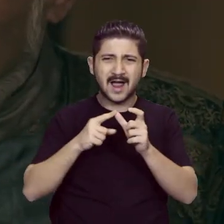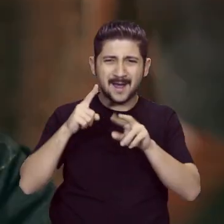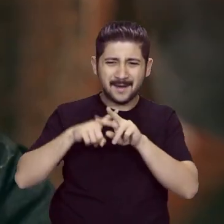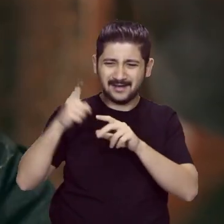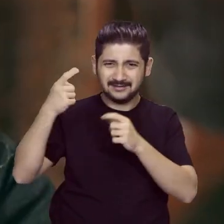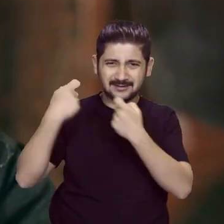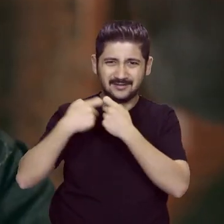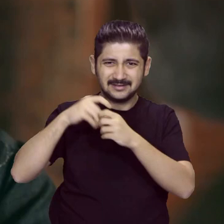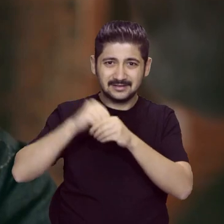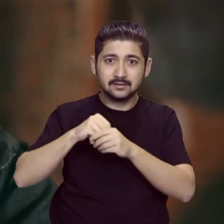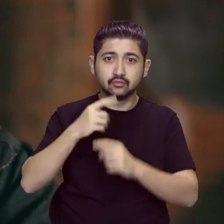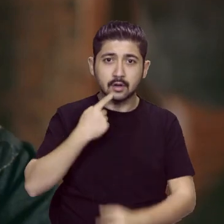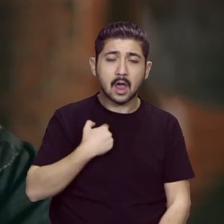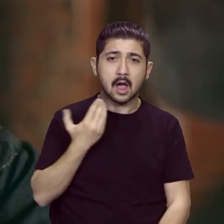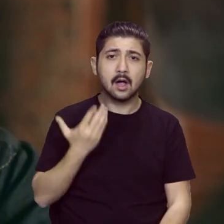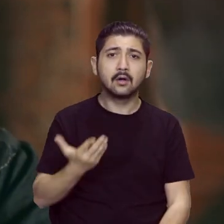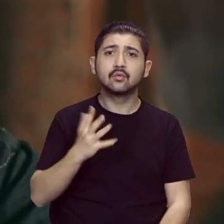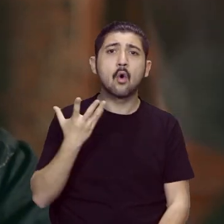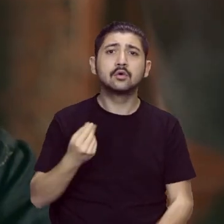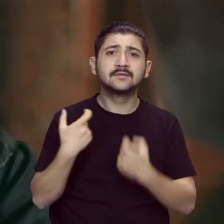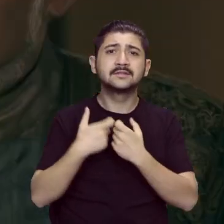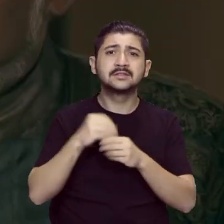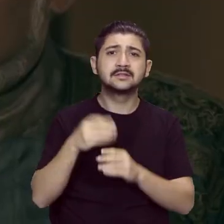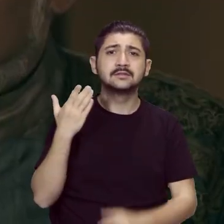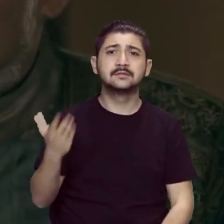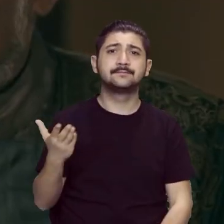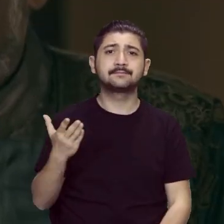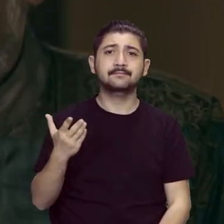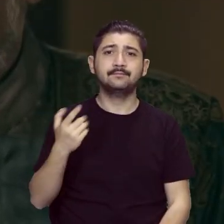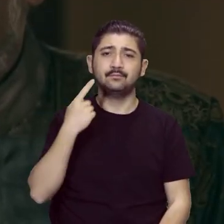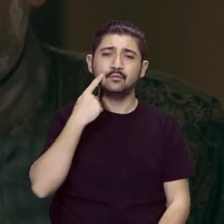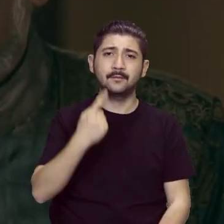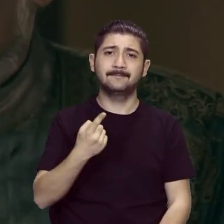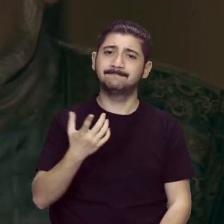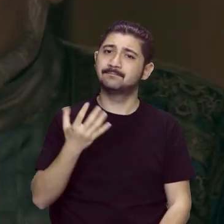muharebe. Söylesene. Ne oldu muharebede? Maalesef.